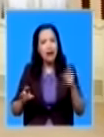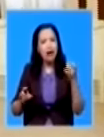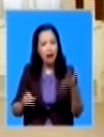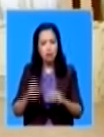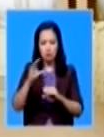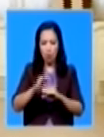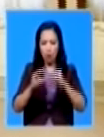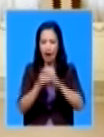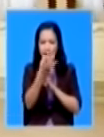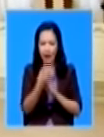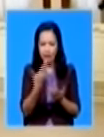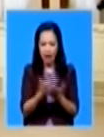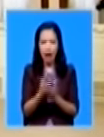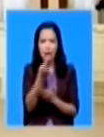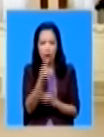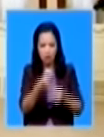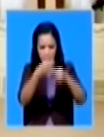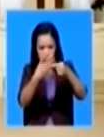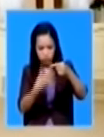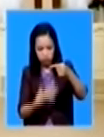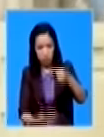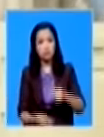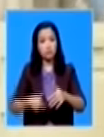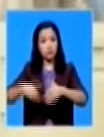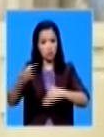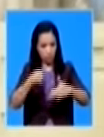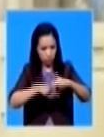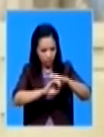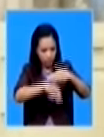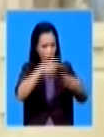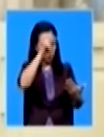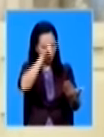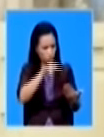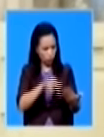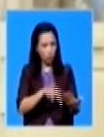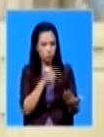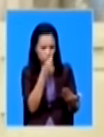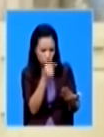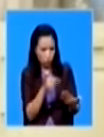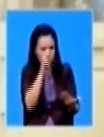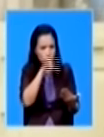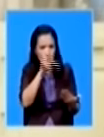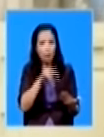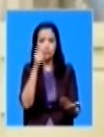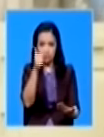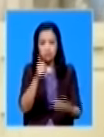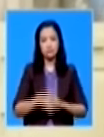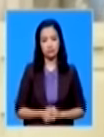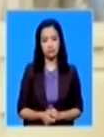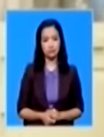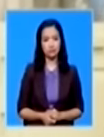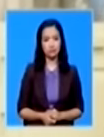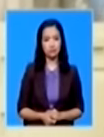เท่าไหร่มูลค่าเท่าไหร่มันก็เป็นประโยชน์กับประชาชนในการเข้าไปร่วมตรวจสอบอันที่หนึ่งอันที่สองเป็นประโยชน์กับการเตรียมการของพวกที่จะต้อง